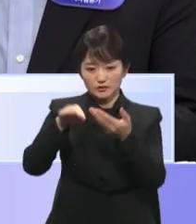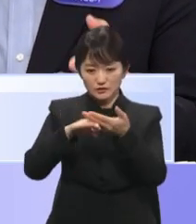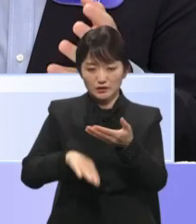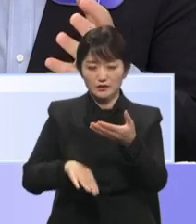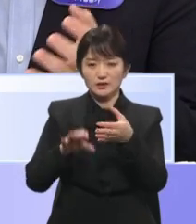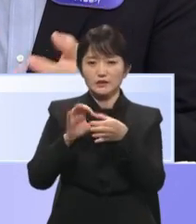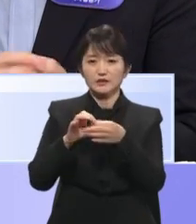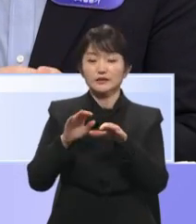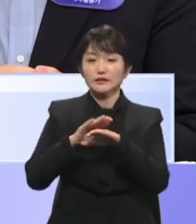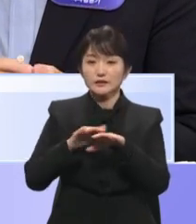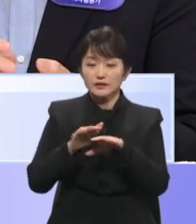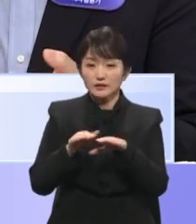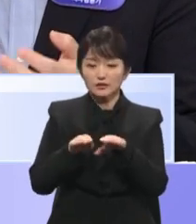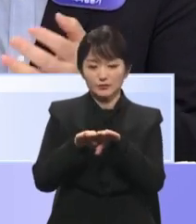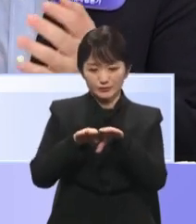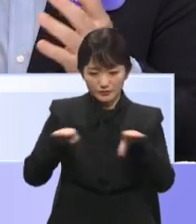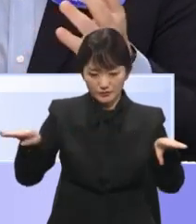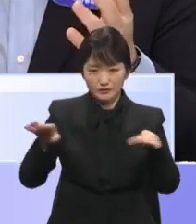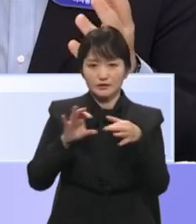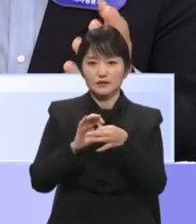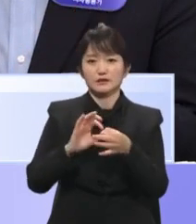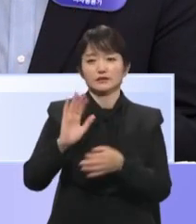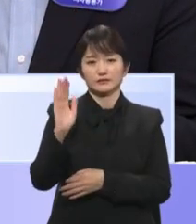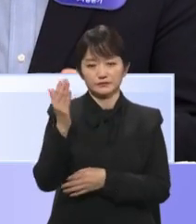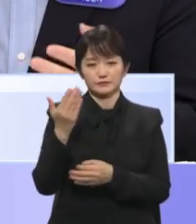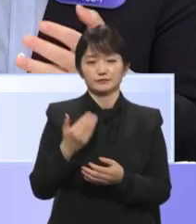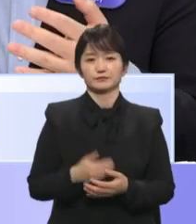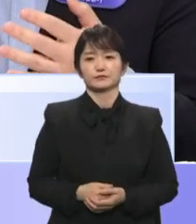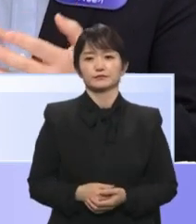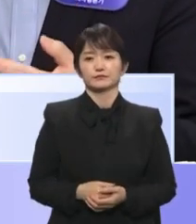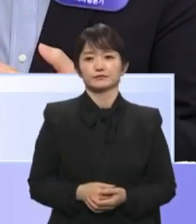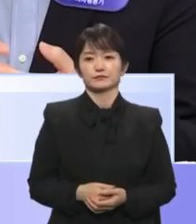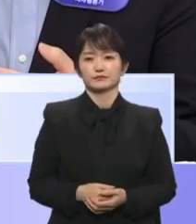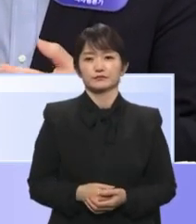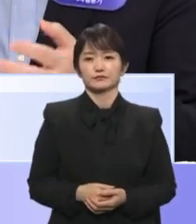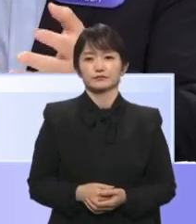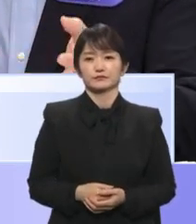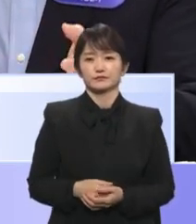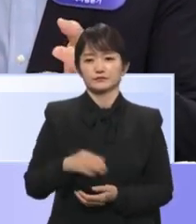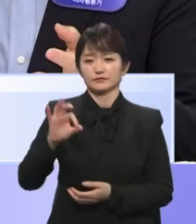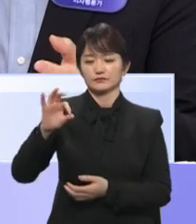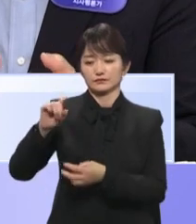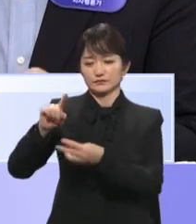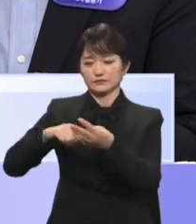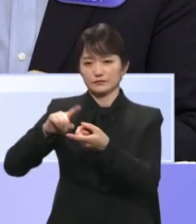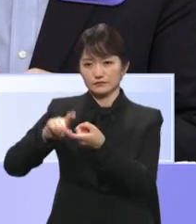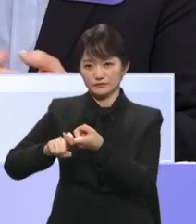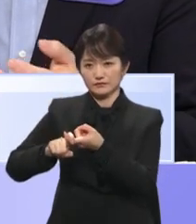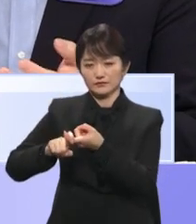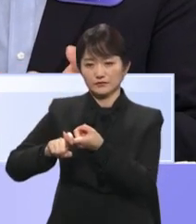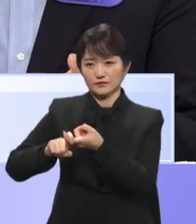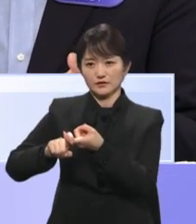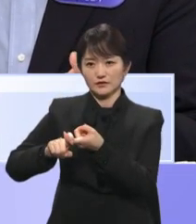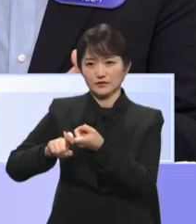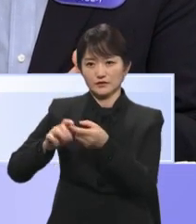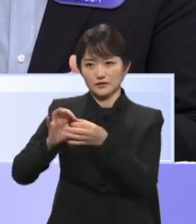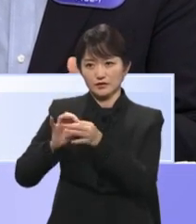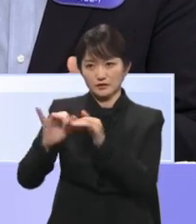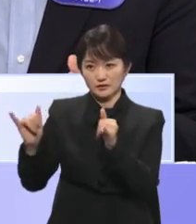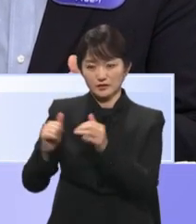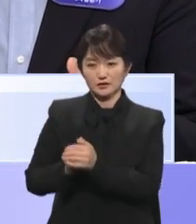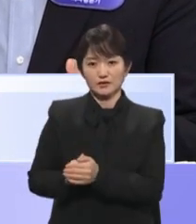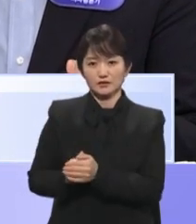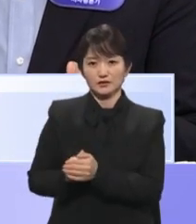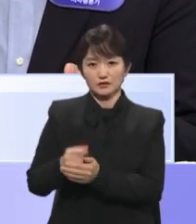것이 뭔가 총선 승리에 하나의 조건처럼 얘기가 되는 상황에서 윤회관 사인방 중에 하나가 인재를 영입하면 친에 가까운